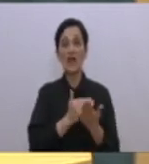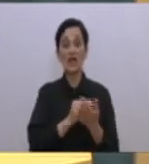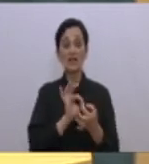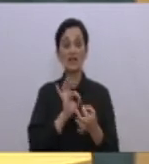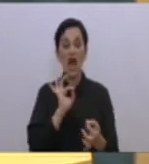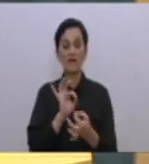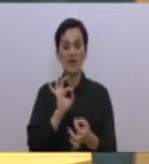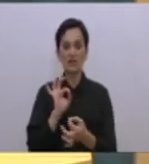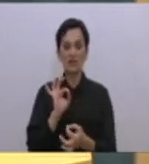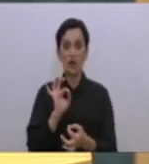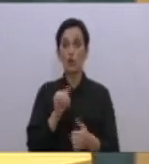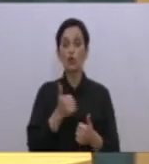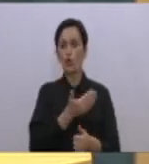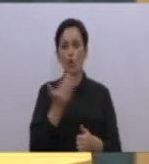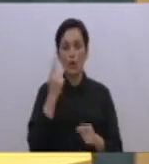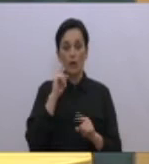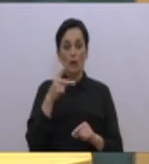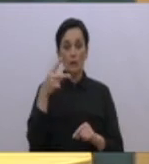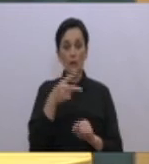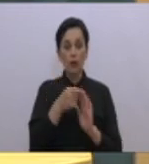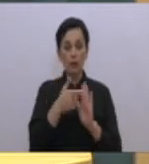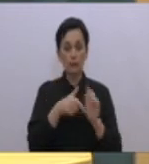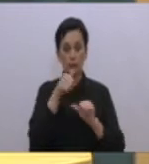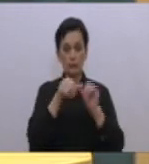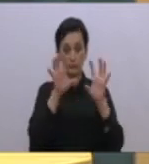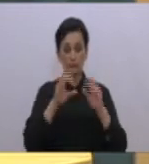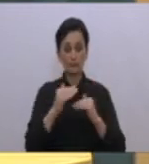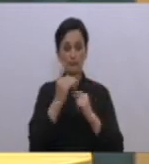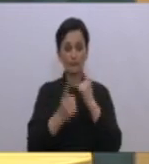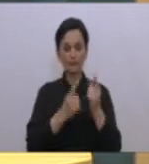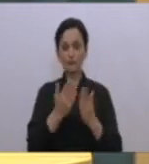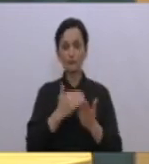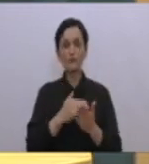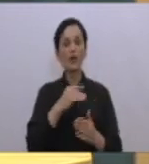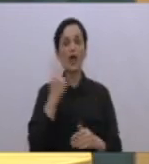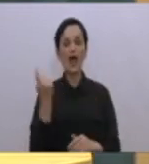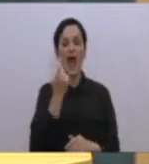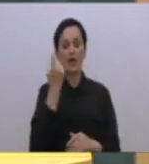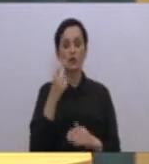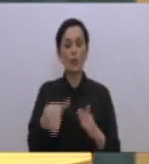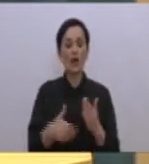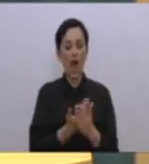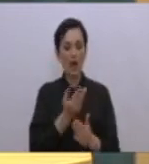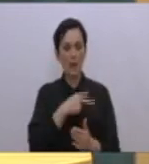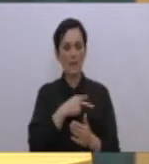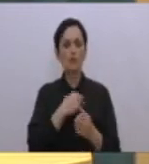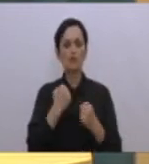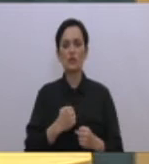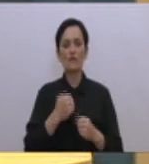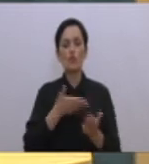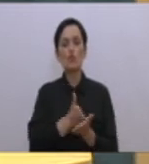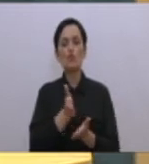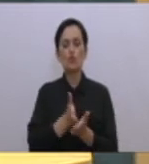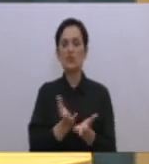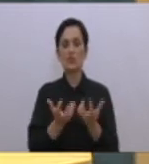დახვეწაზე. Როგორც მოგეხსენება, 2017 წლის საკონსტიტუციო რეფორმის შედეგად პარლამენტმა ხარისხობრივად ახალი და მძლავრი ფუნქციები